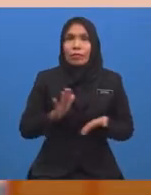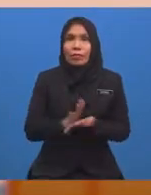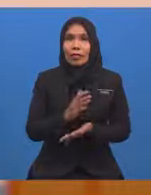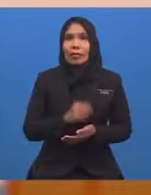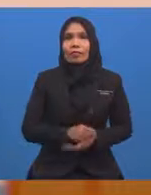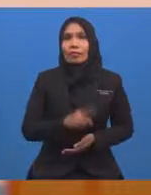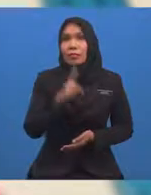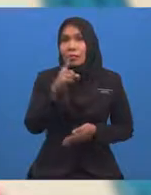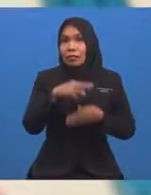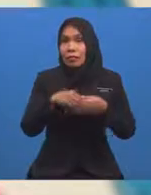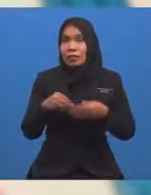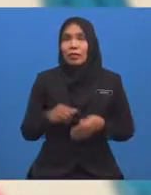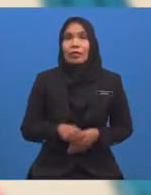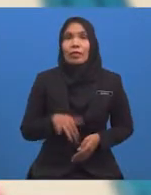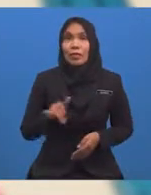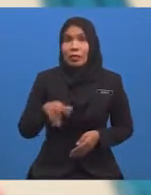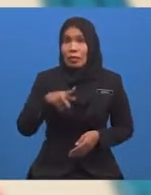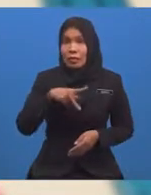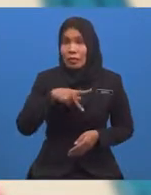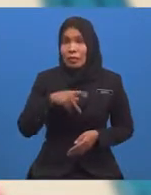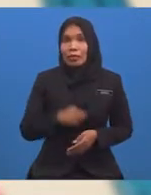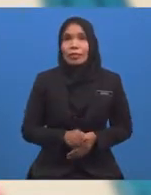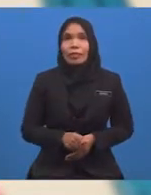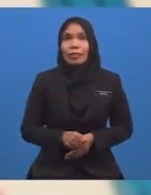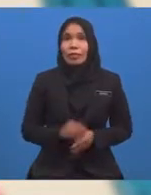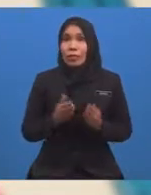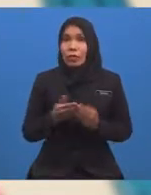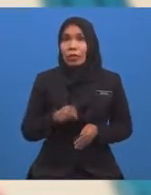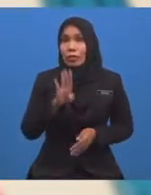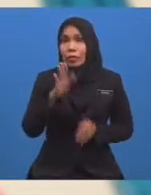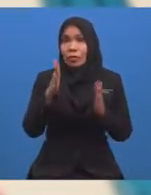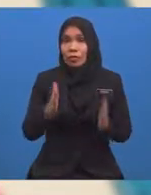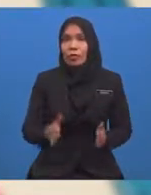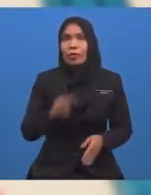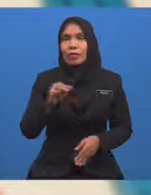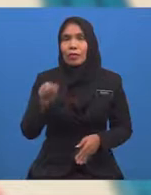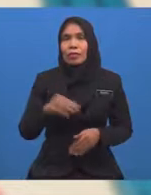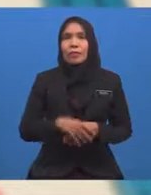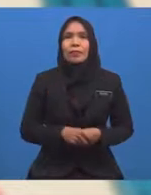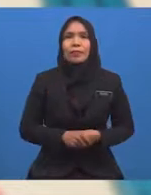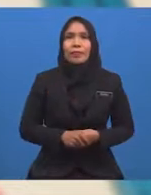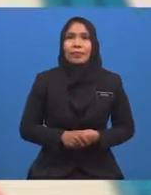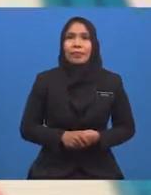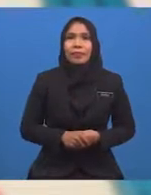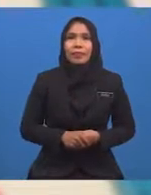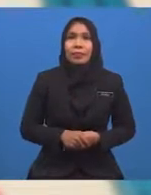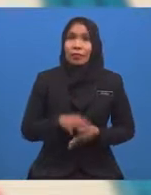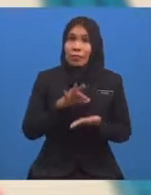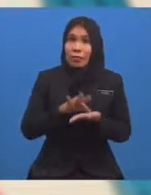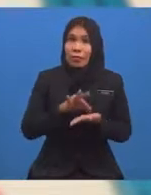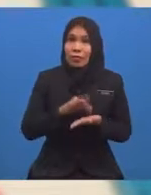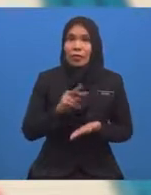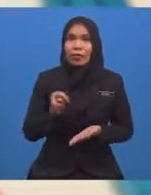jawabannya nisbah harga telur kepada harga So Silly ialah satu